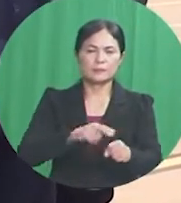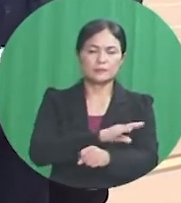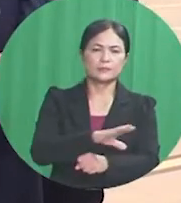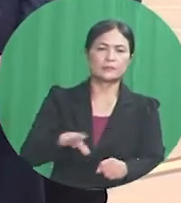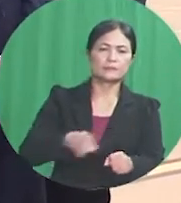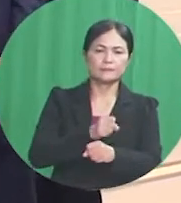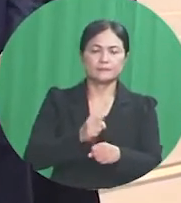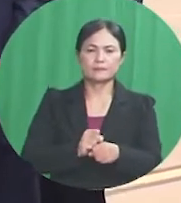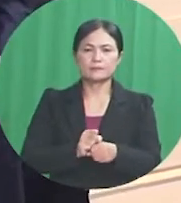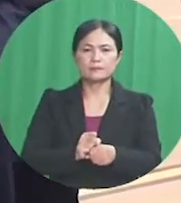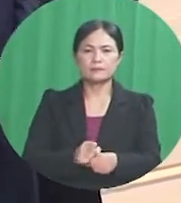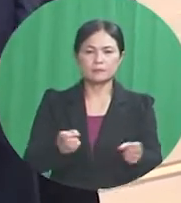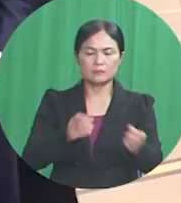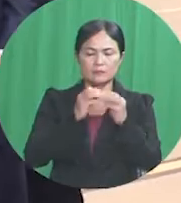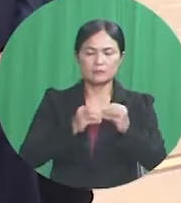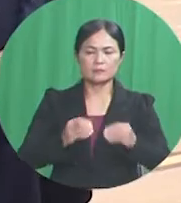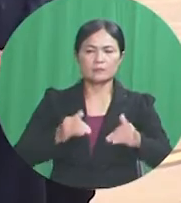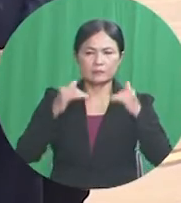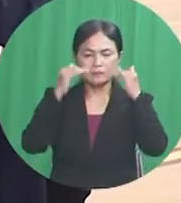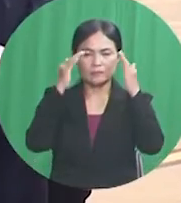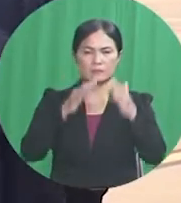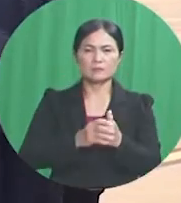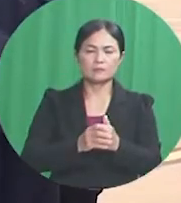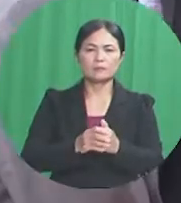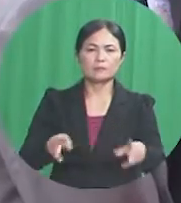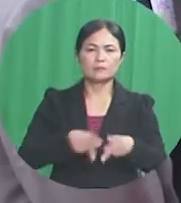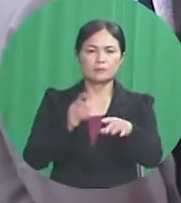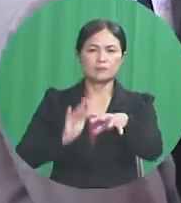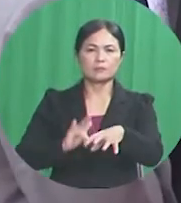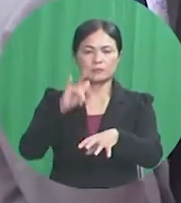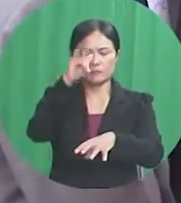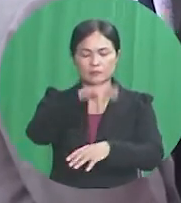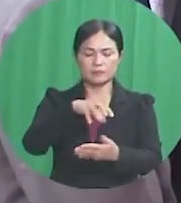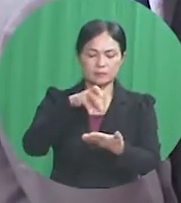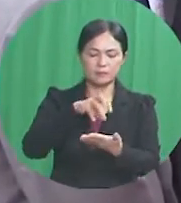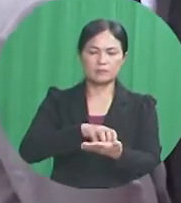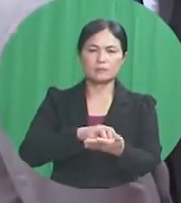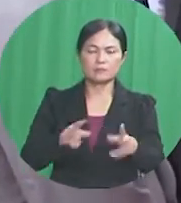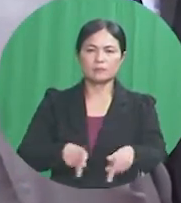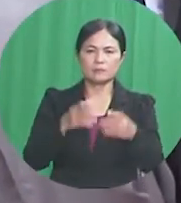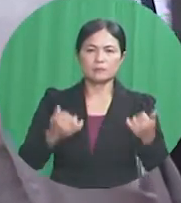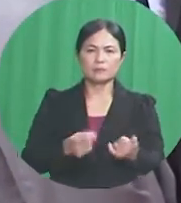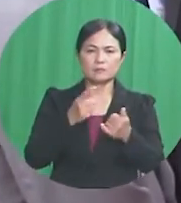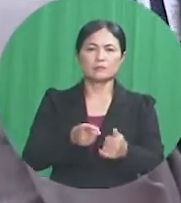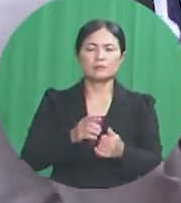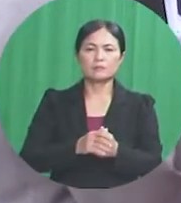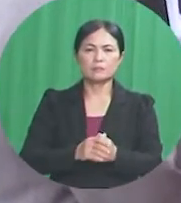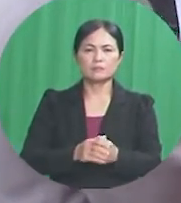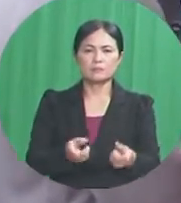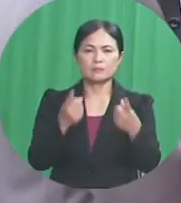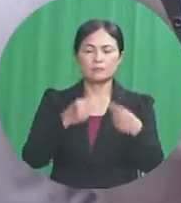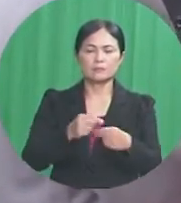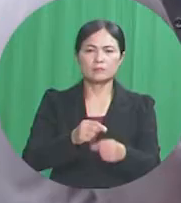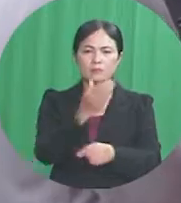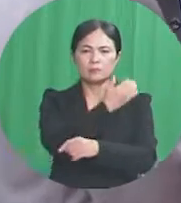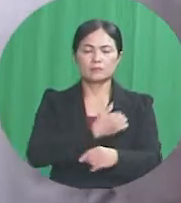តាជាតិខ្មែរយទីសក្ការៈដ៏ខ្ពង់ខ្ពស់បំផុតដល់អាកាសយានដ្ឋានអន្តរជាតិភ្នំពេញនាឱកាសនោះមានវត្តមាន